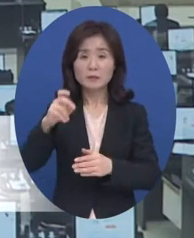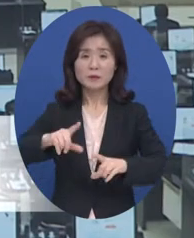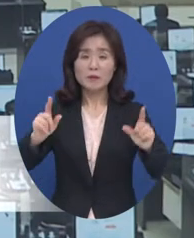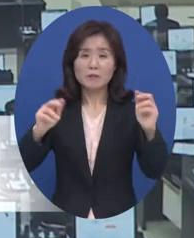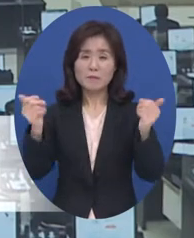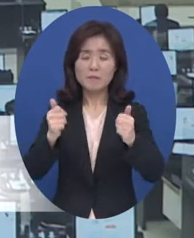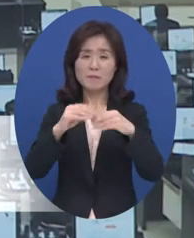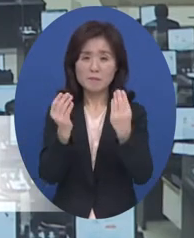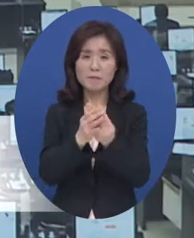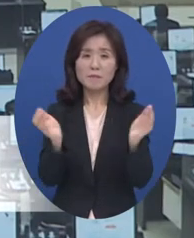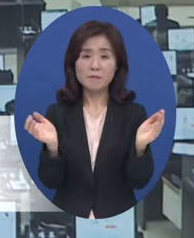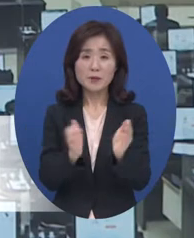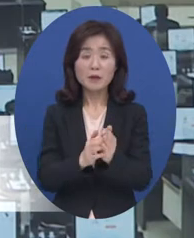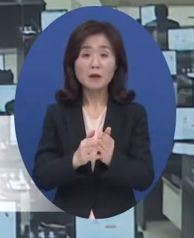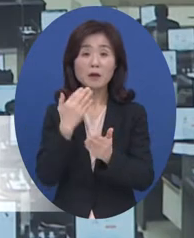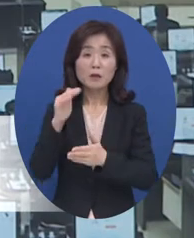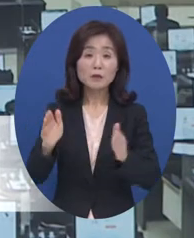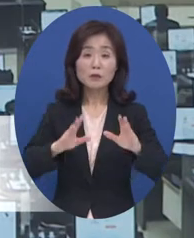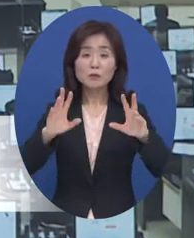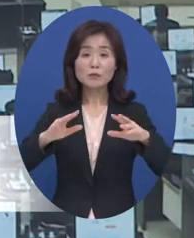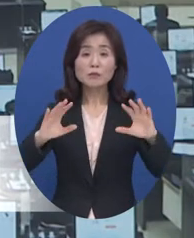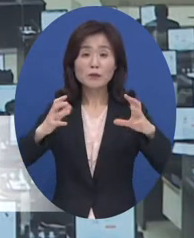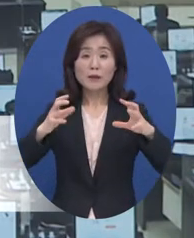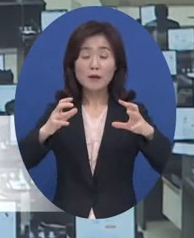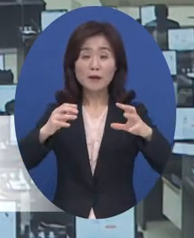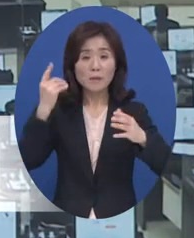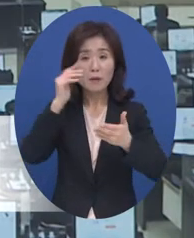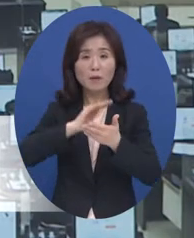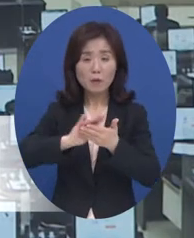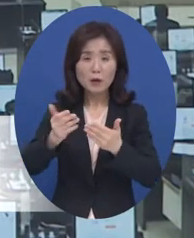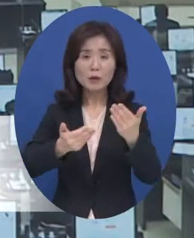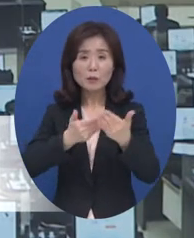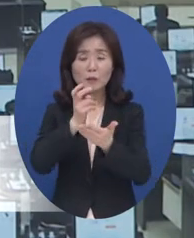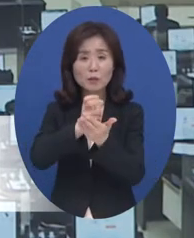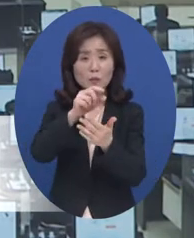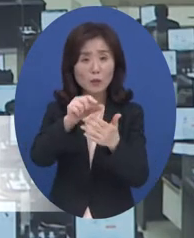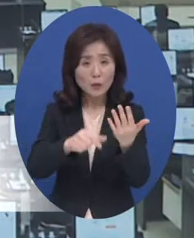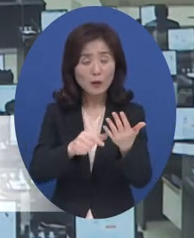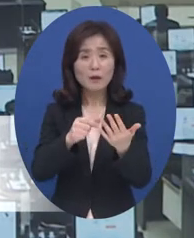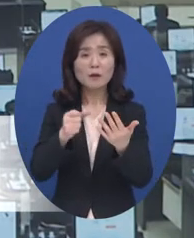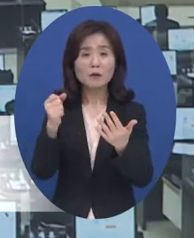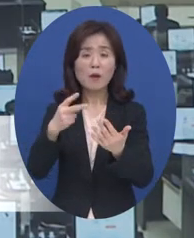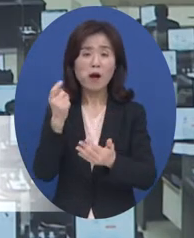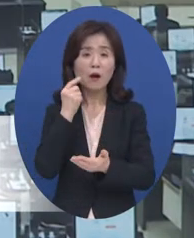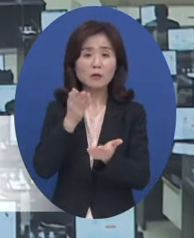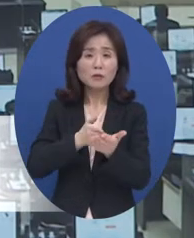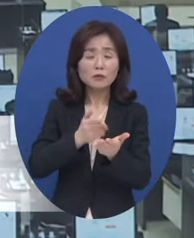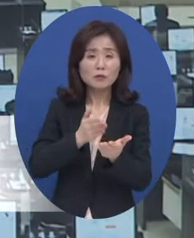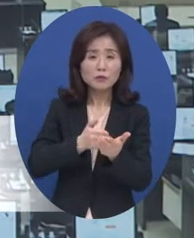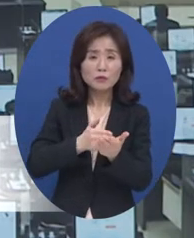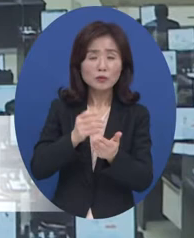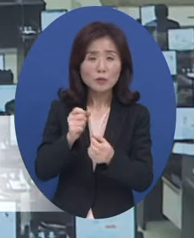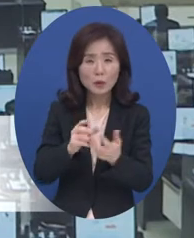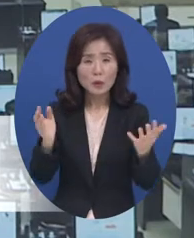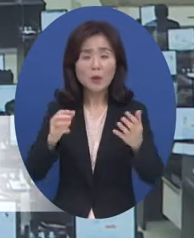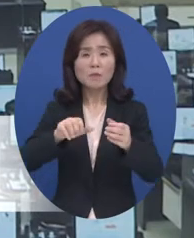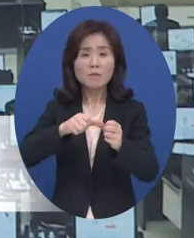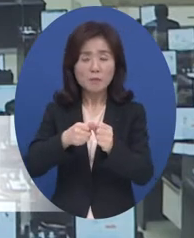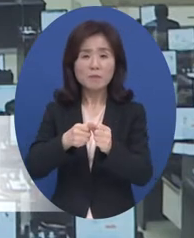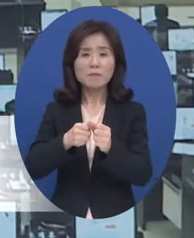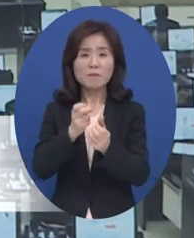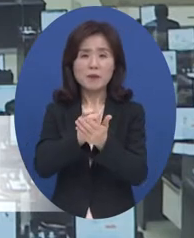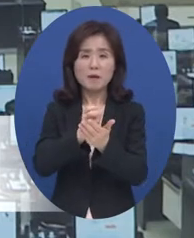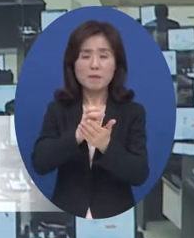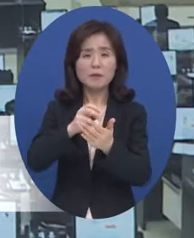경기도 국제평화 교류 지원 졸여 1과 가 짠 있으 생산과 유포자 처벌에 관한 법률 제정 촉구 건의안 등 총 70개 안건이